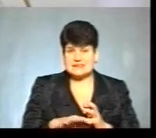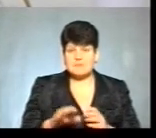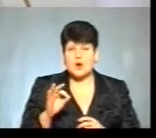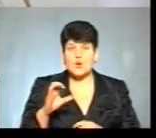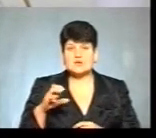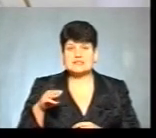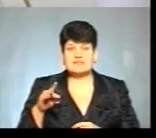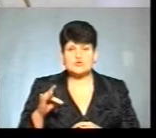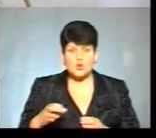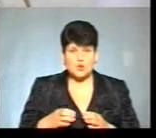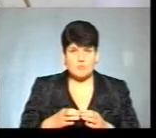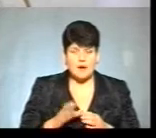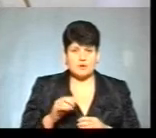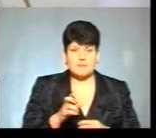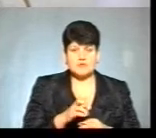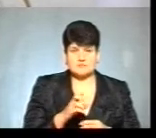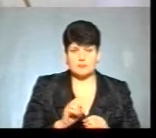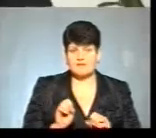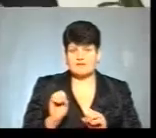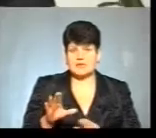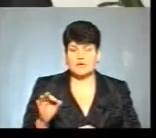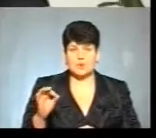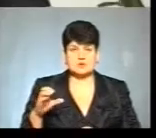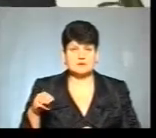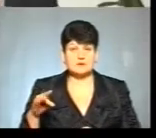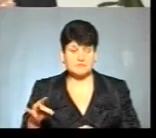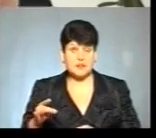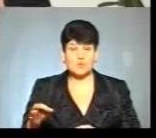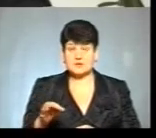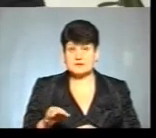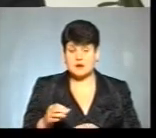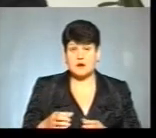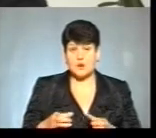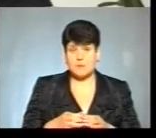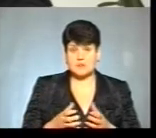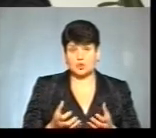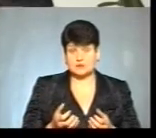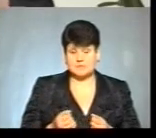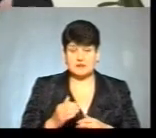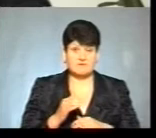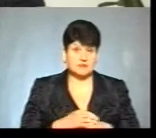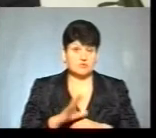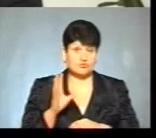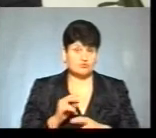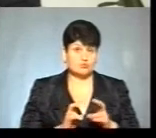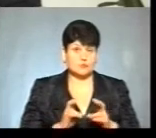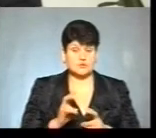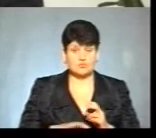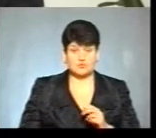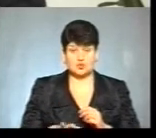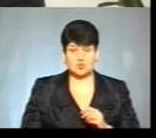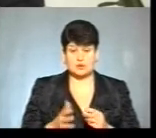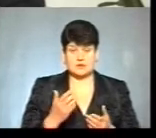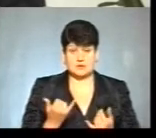громади, а потім колись передали Острівську громаду. І Острівська громада отримала фактично цю всю промислову зону, яка сьогодні